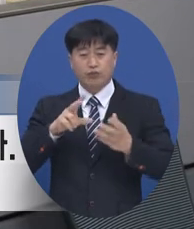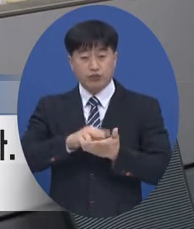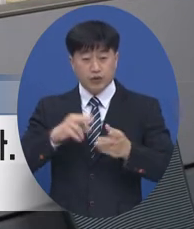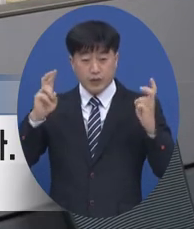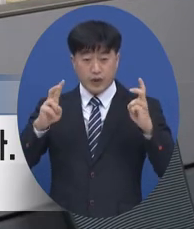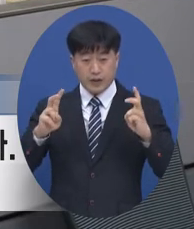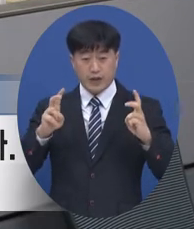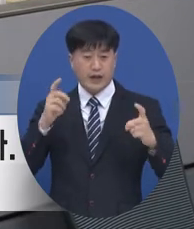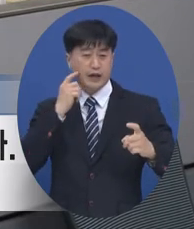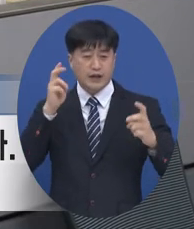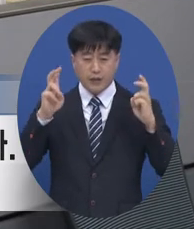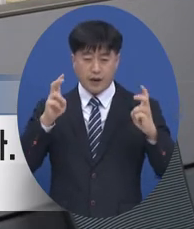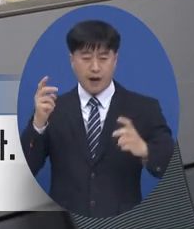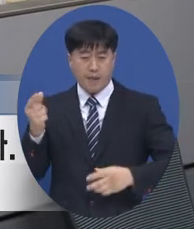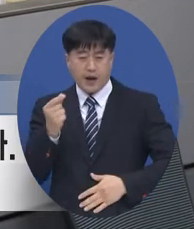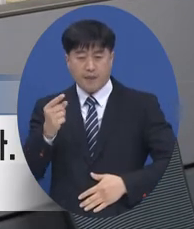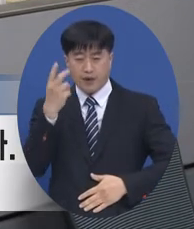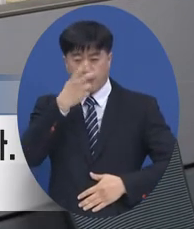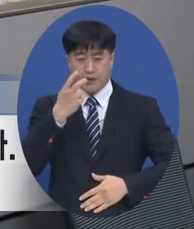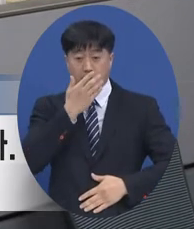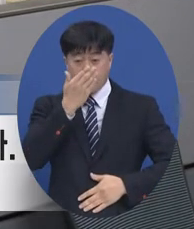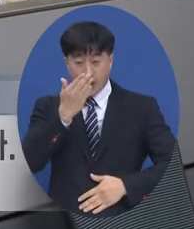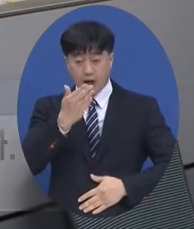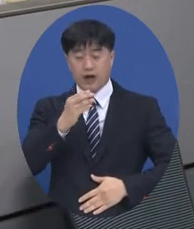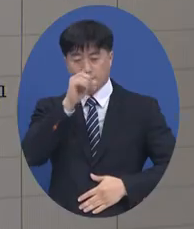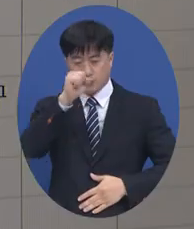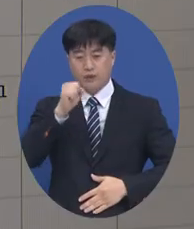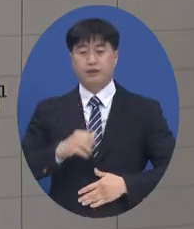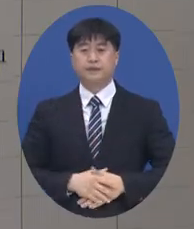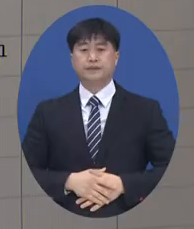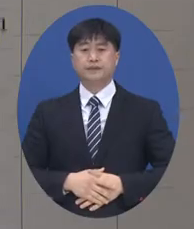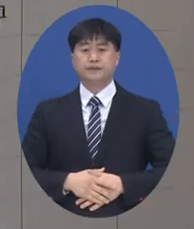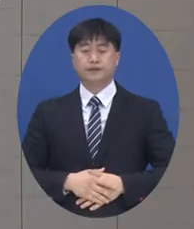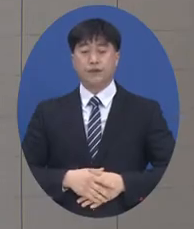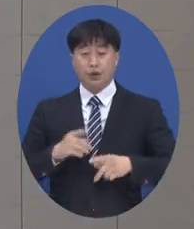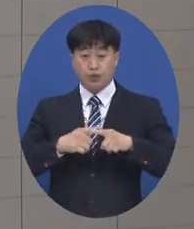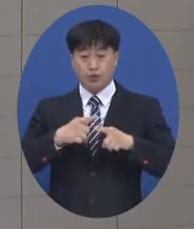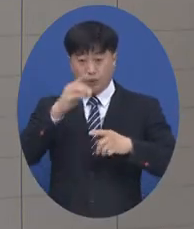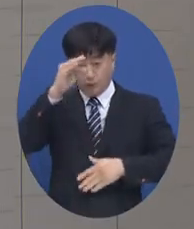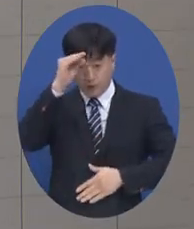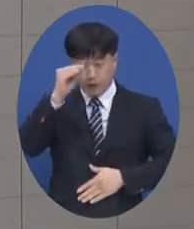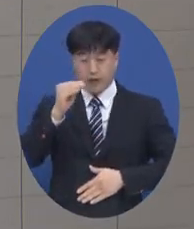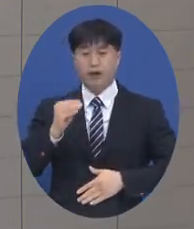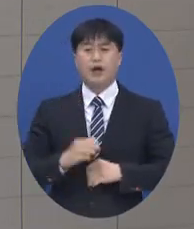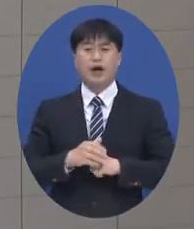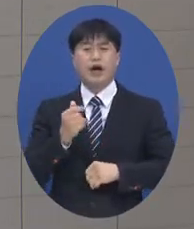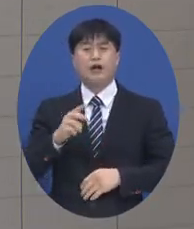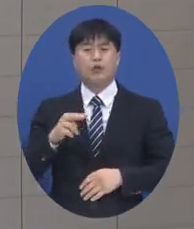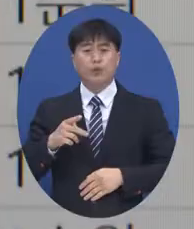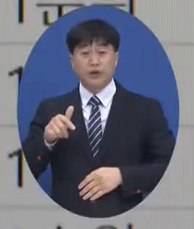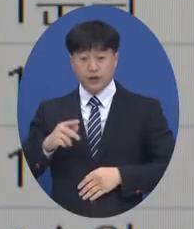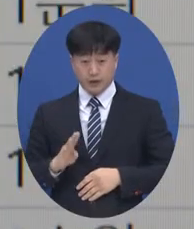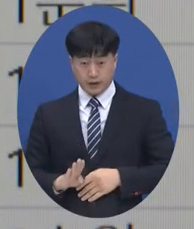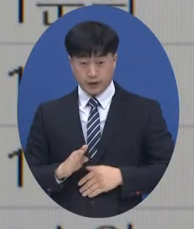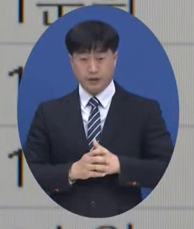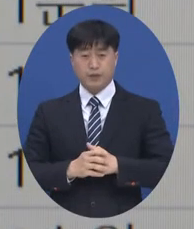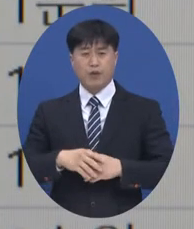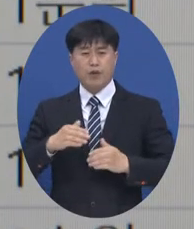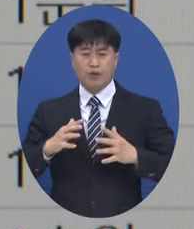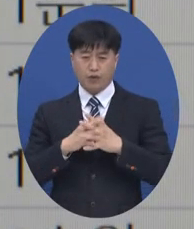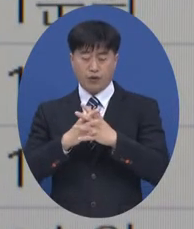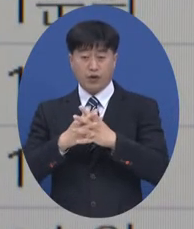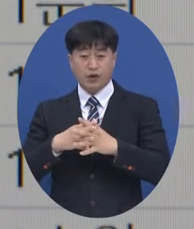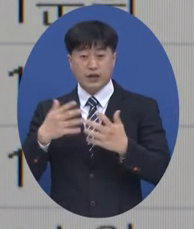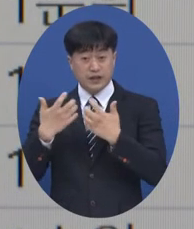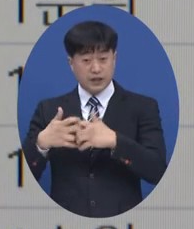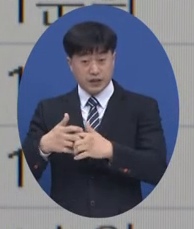컴퍼니를 빠르게 단속할 수 있는 장점이 있다고 볼 수 있겠습니다. 분석 모델은 하도급 대금 보증 미발급과 건설 기계 대형